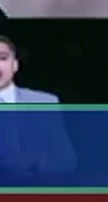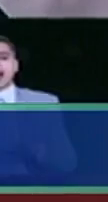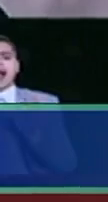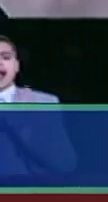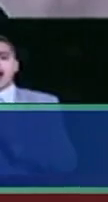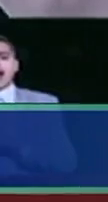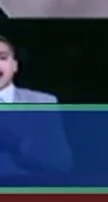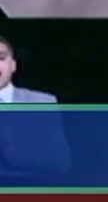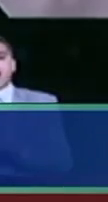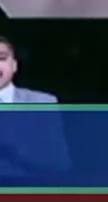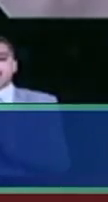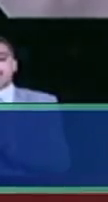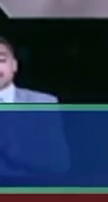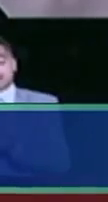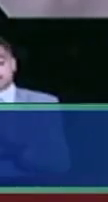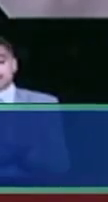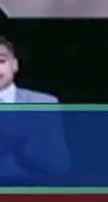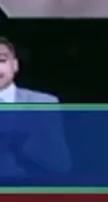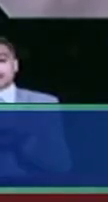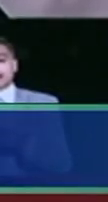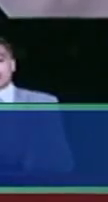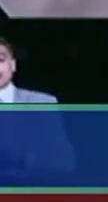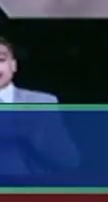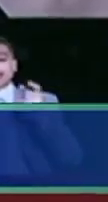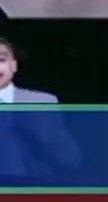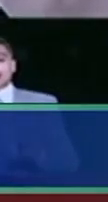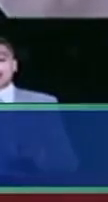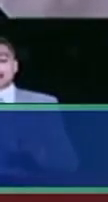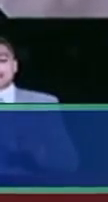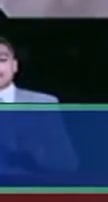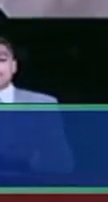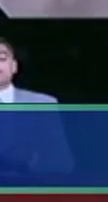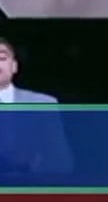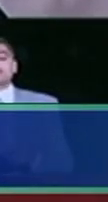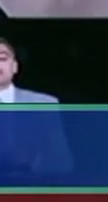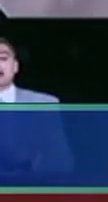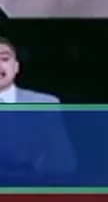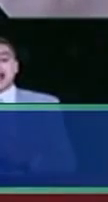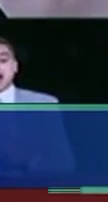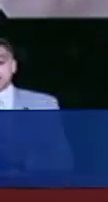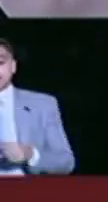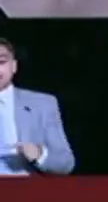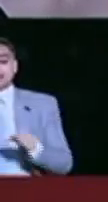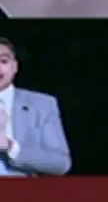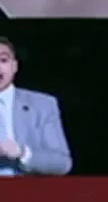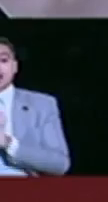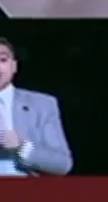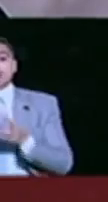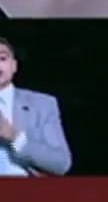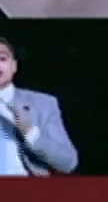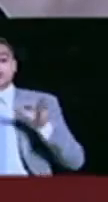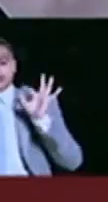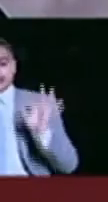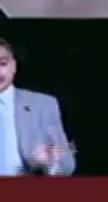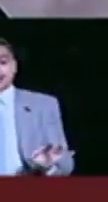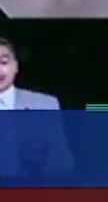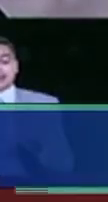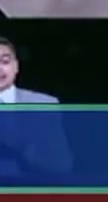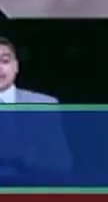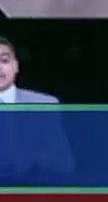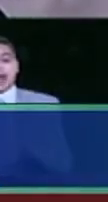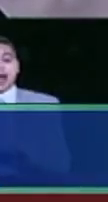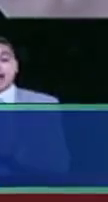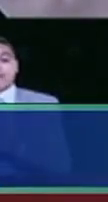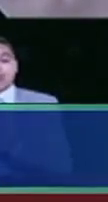كان يعني في نفسه حاجة مش جيدة، لكن التحالف الوطني دوره عظيم جدا جدا. واللي احنا